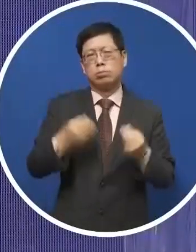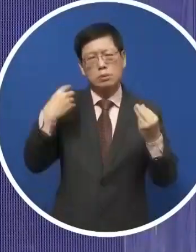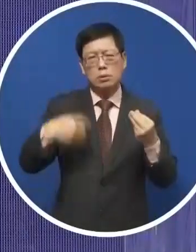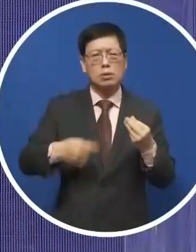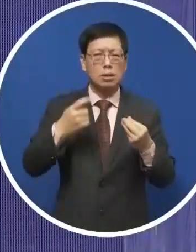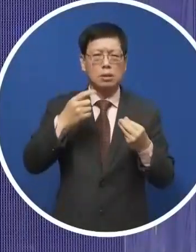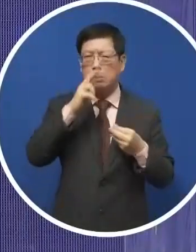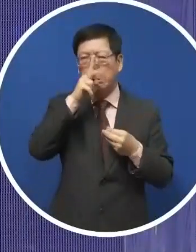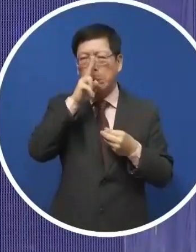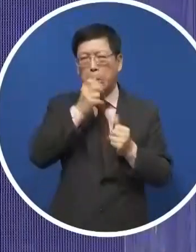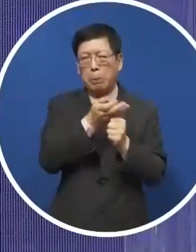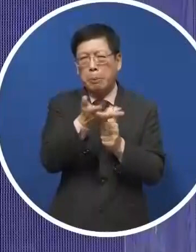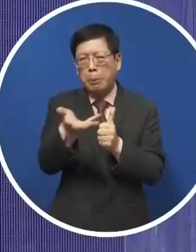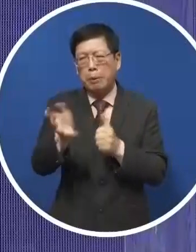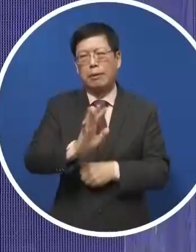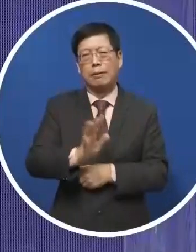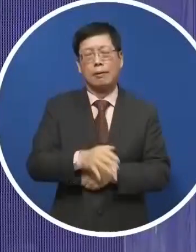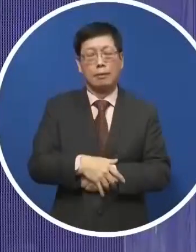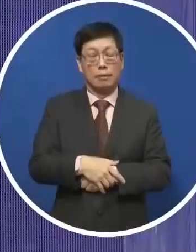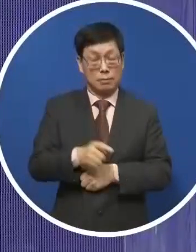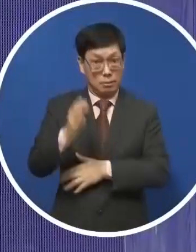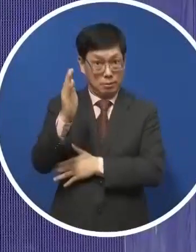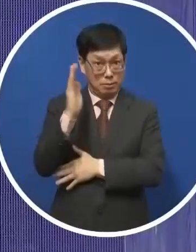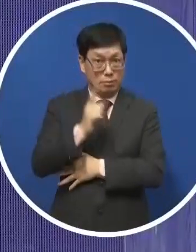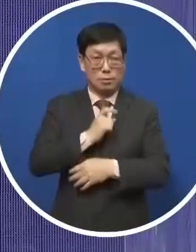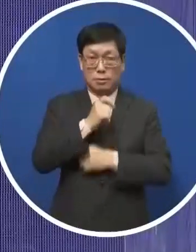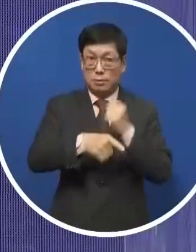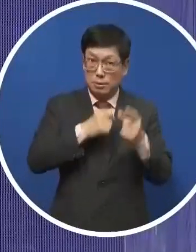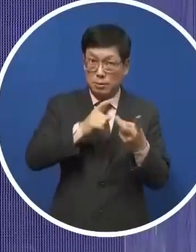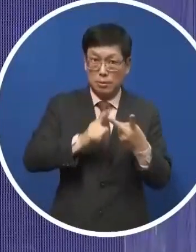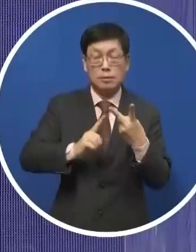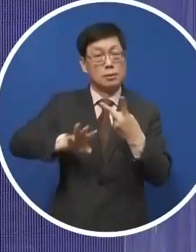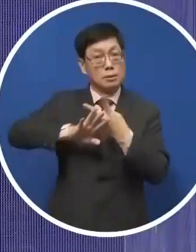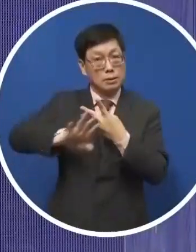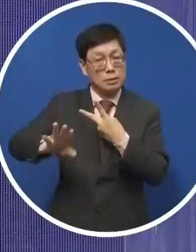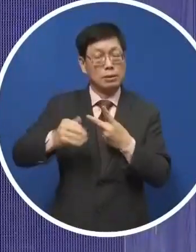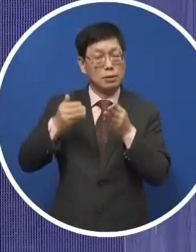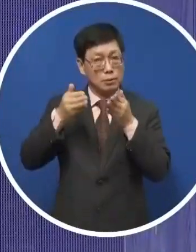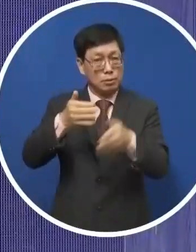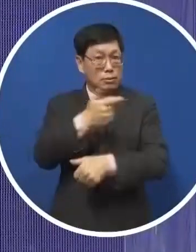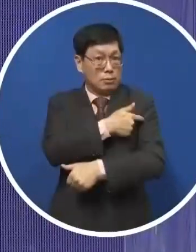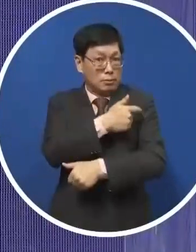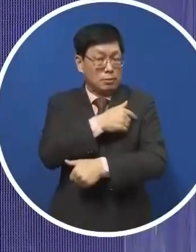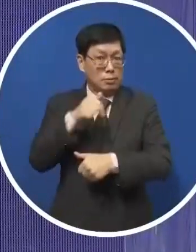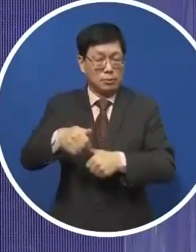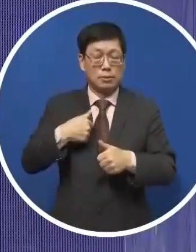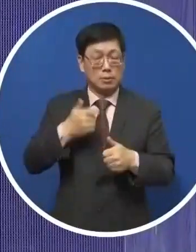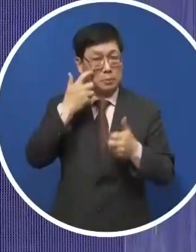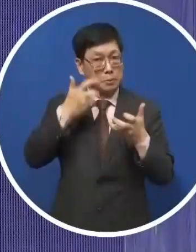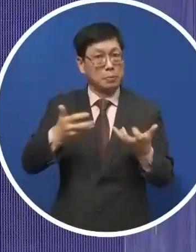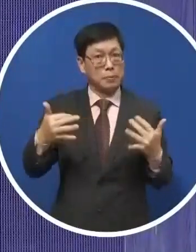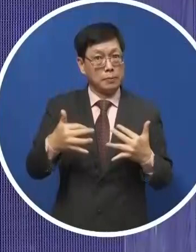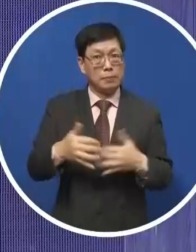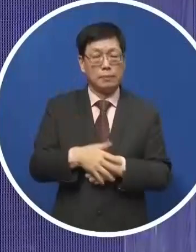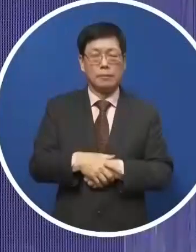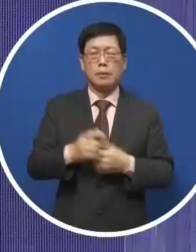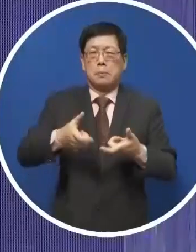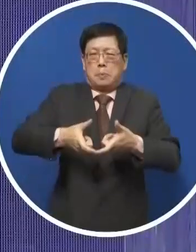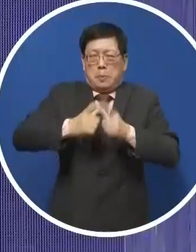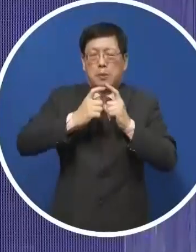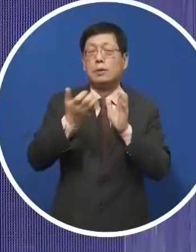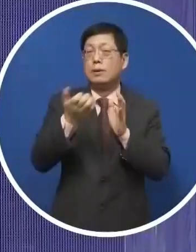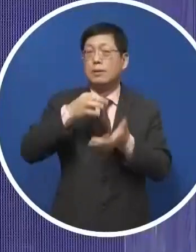讹传讹那让这一个政府的采购也好相关大家对疫苗的关注也好回到